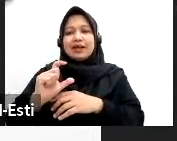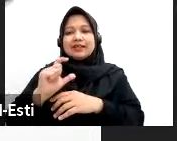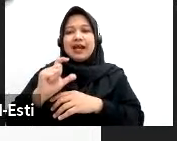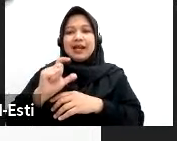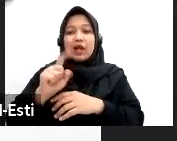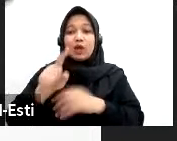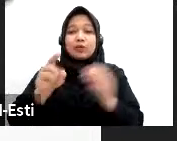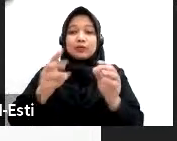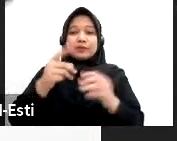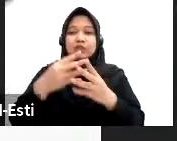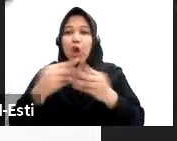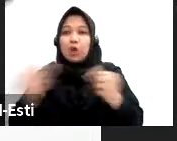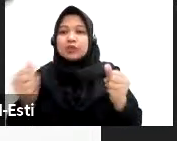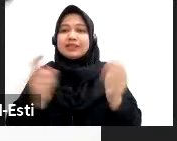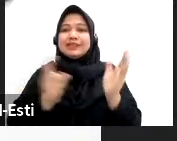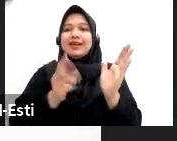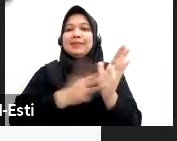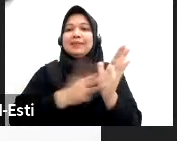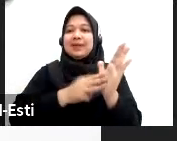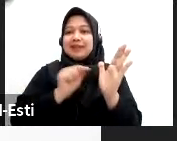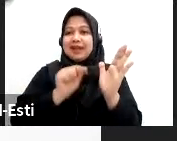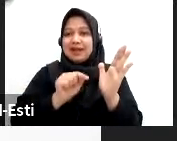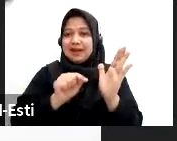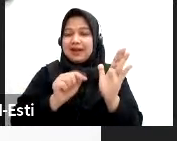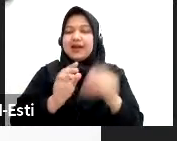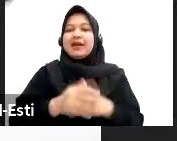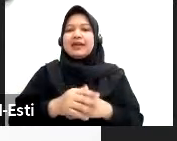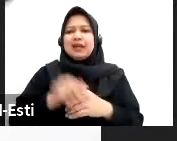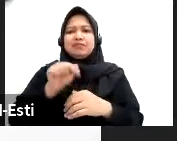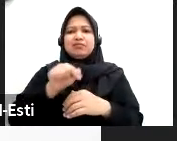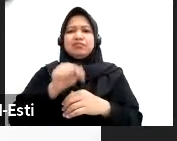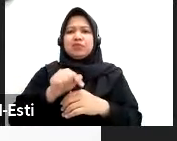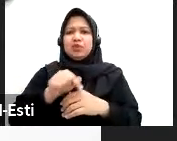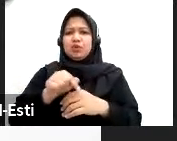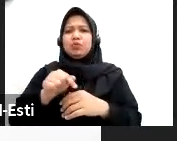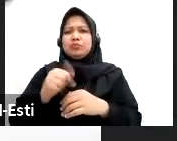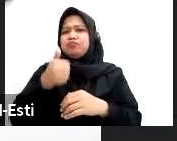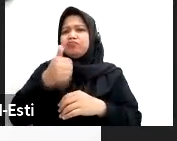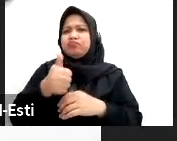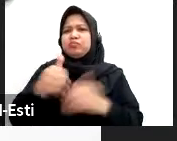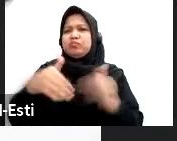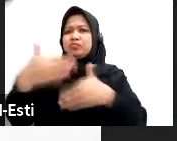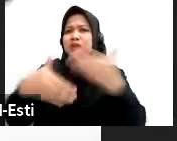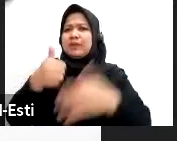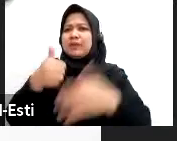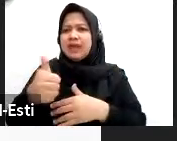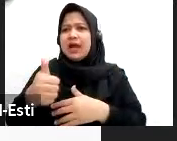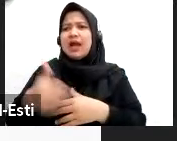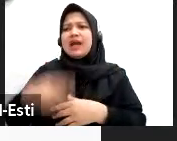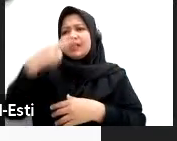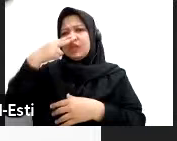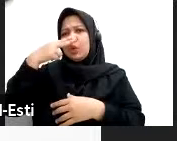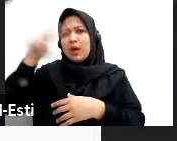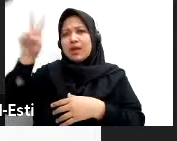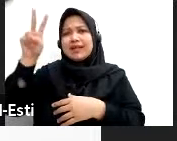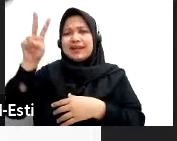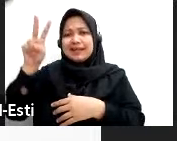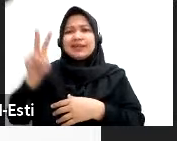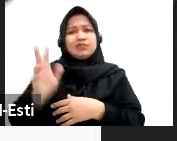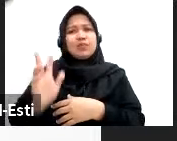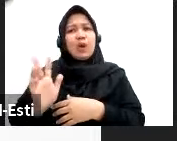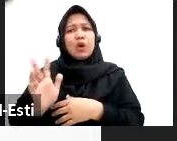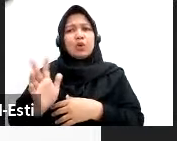sengketa dan ini bukan Sesuatu yang mustahil Saya kira di luar negeri yang sudah dilaksanakan dan tidak